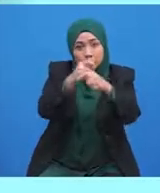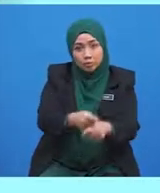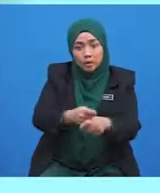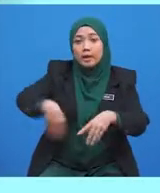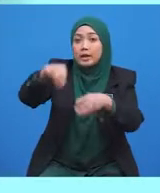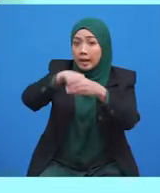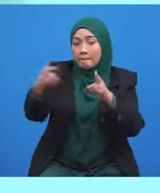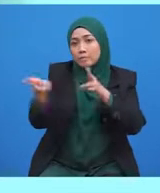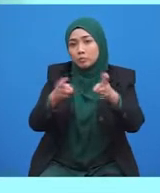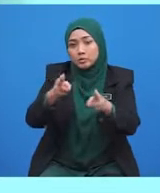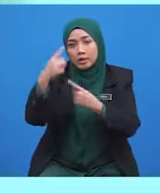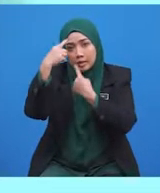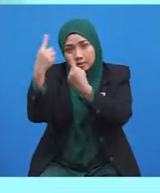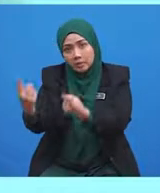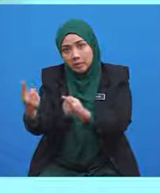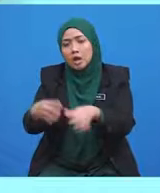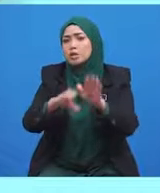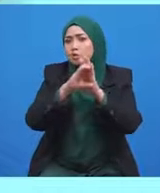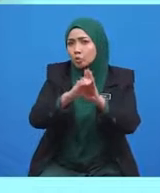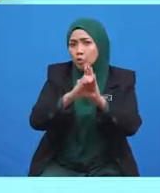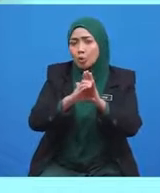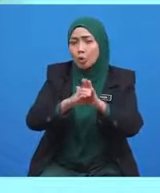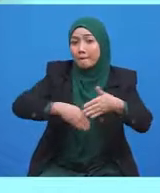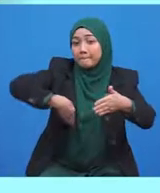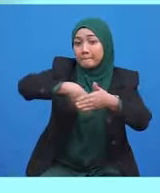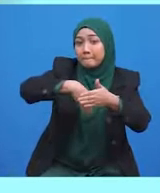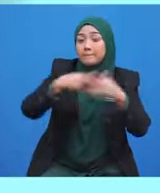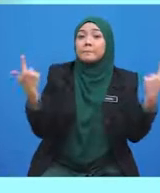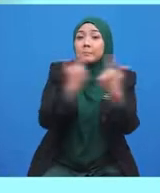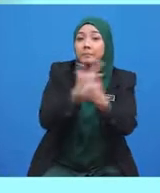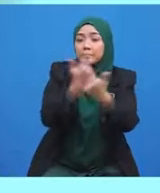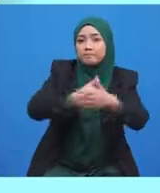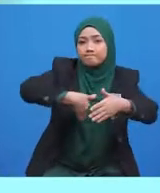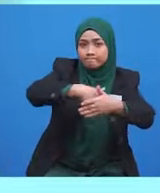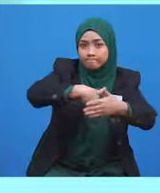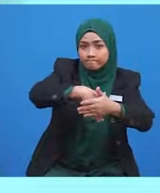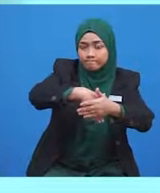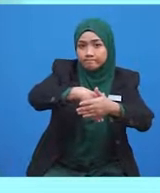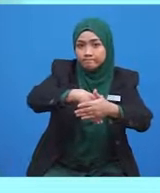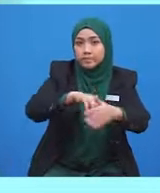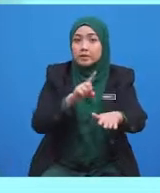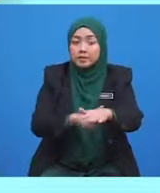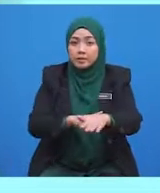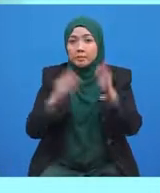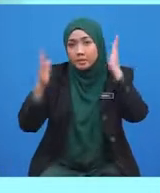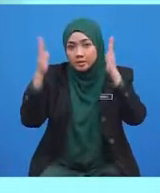Contohnya, kedudukan semasa pertandingan bola sepak Liga Perdana Inggeris dan Liga Super